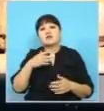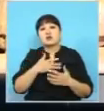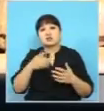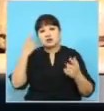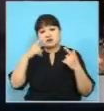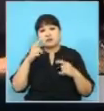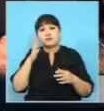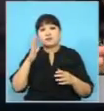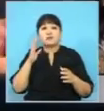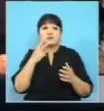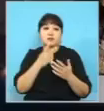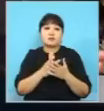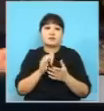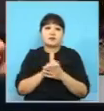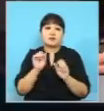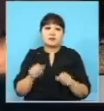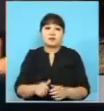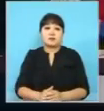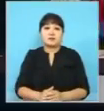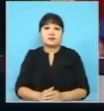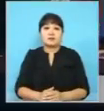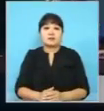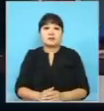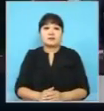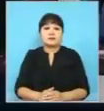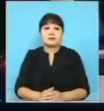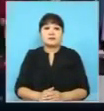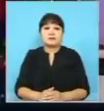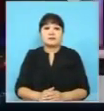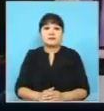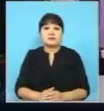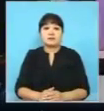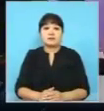авторлардың туындыларымен таныса алады. Рәйгүлен Шыбайқызы, Аманжол Айтмағанбетов, Қазақстан, Ақтөбе.